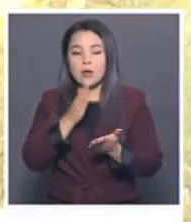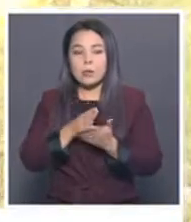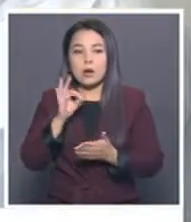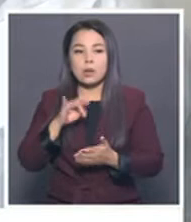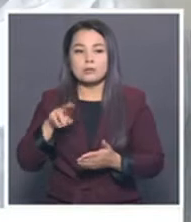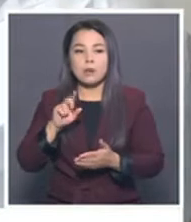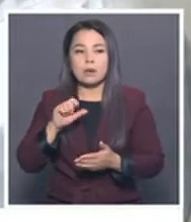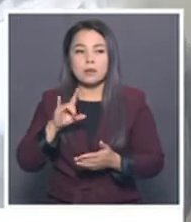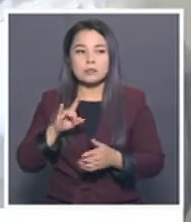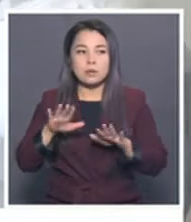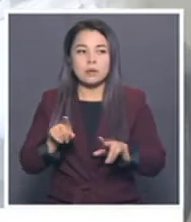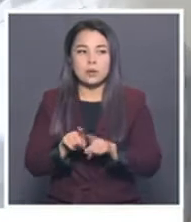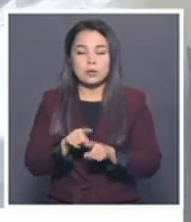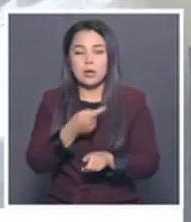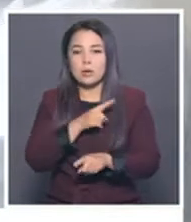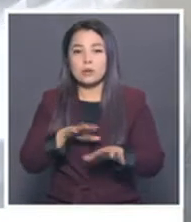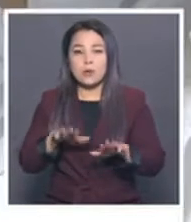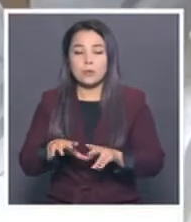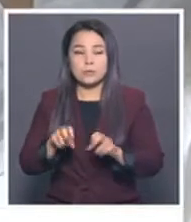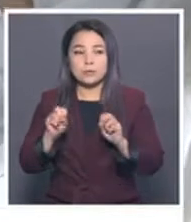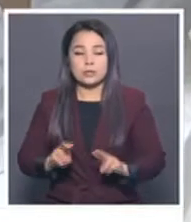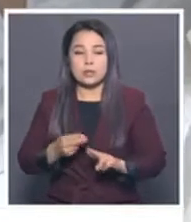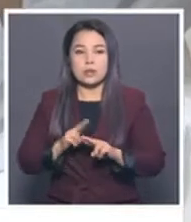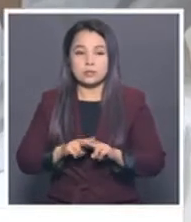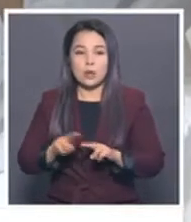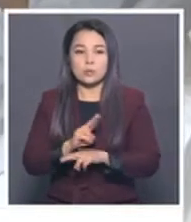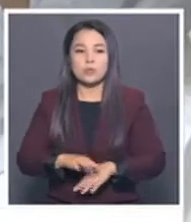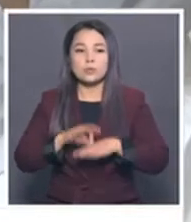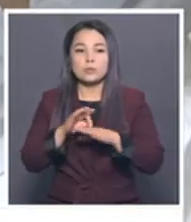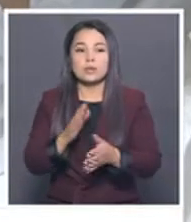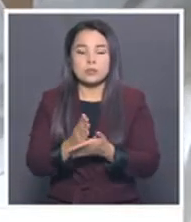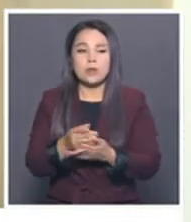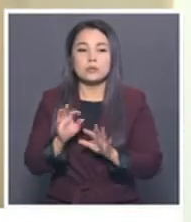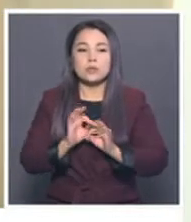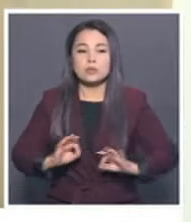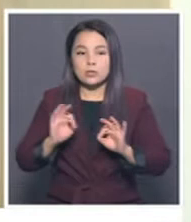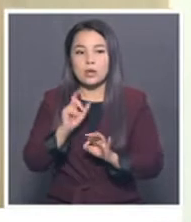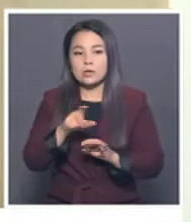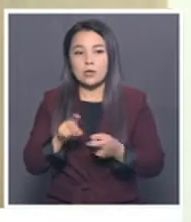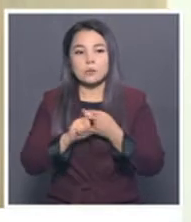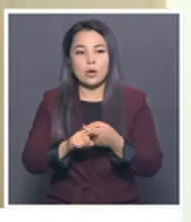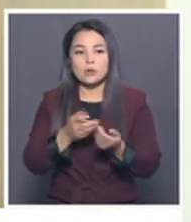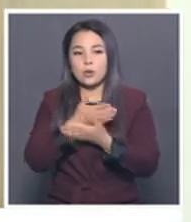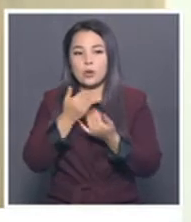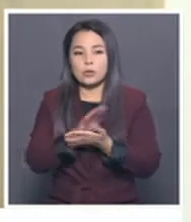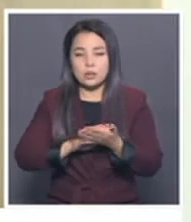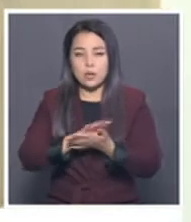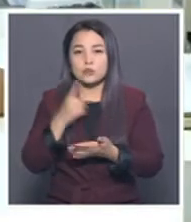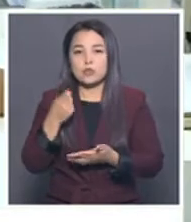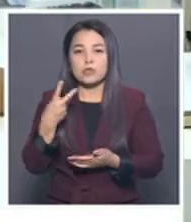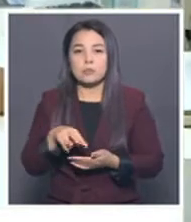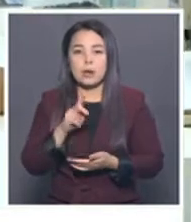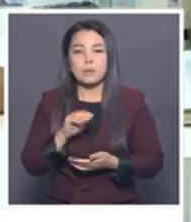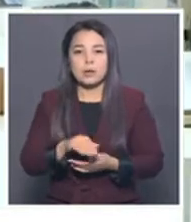Ордабасы ауданындағы орталық ауруханасына соқты. Емдеу мекемесінде қазір бірде-бір ковид жұқтырған науқас жоқ. Аурухана 120 мың